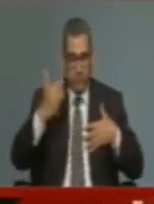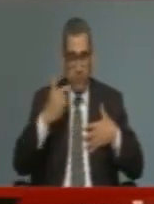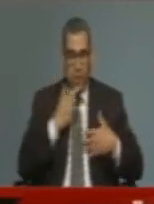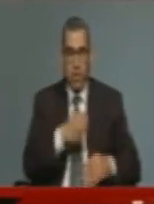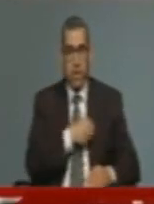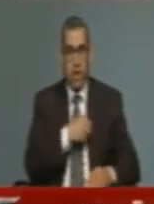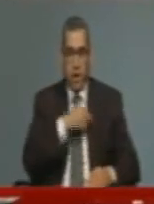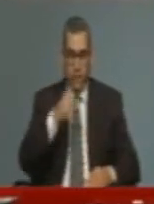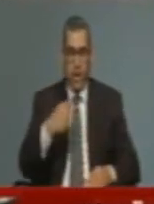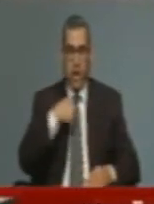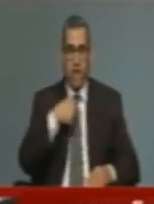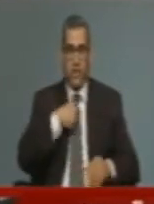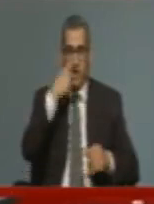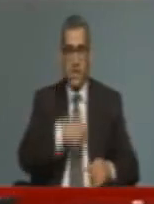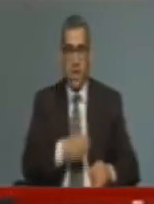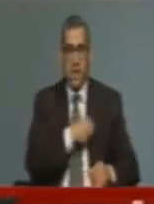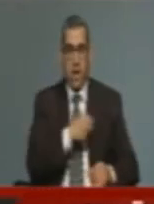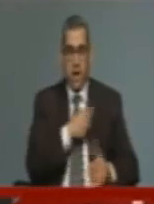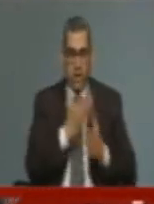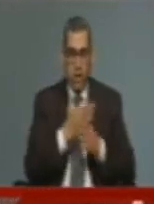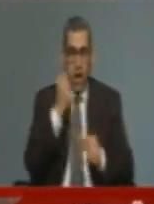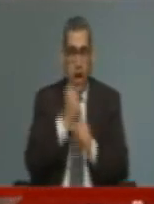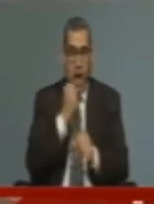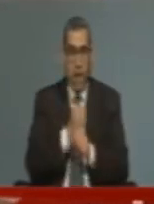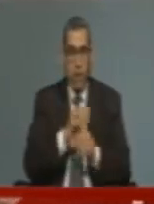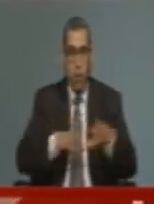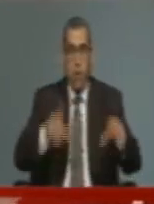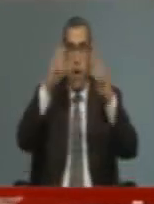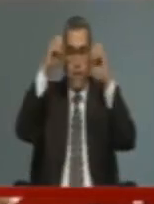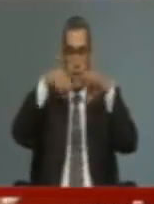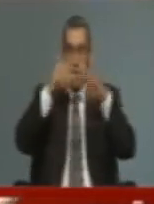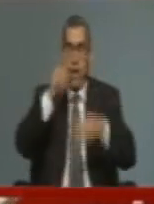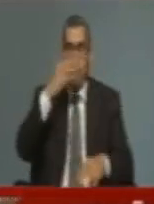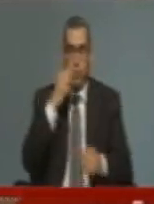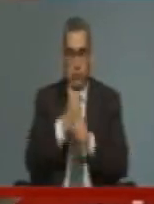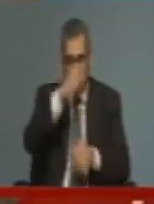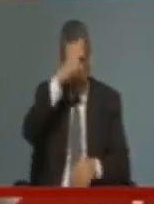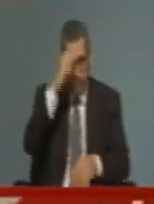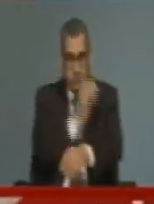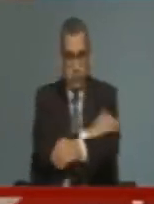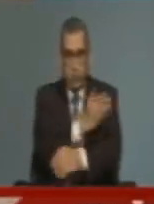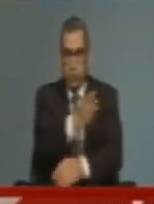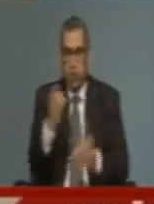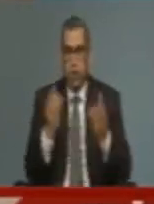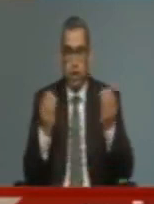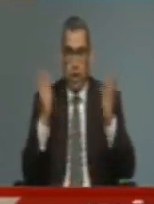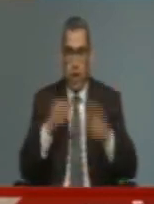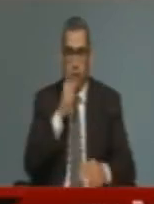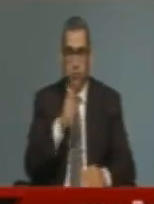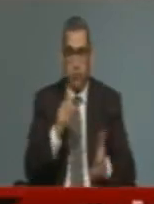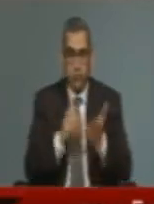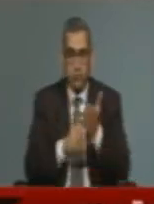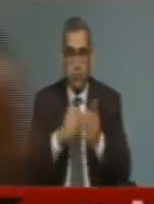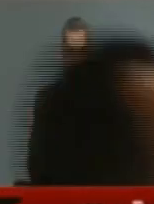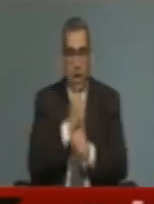نفسنا لأن اللي اتعمل بفضل الله سبحانه وتعالى وبفضل جهدكم كتير قوي. طب ولسه شغالين